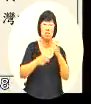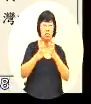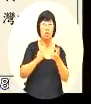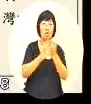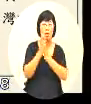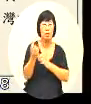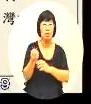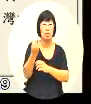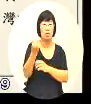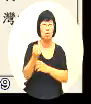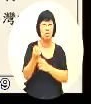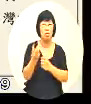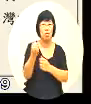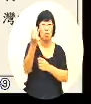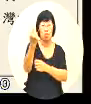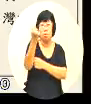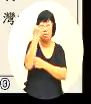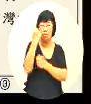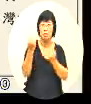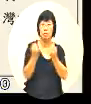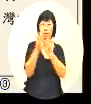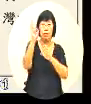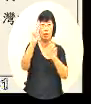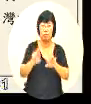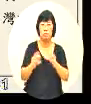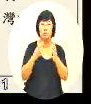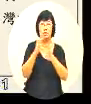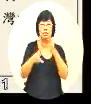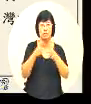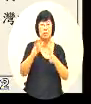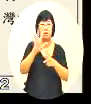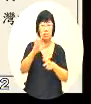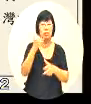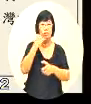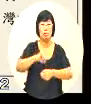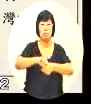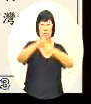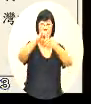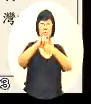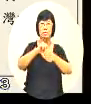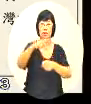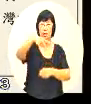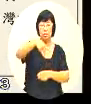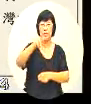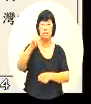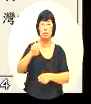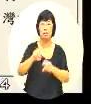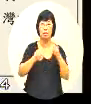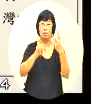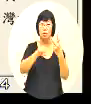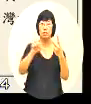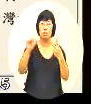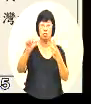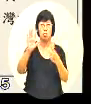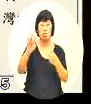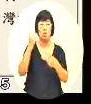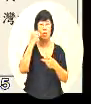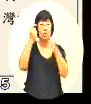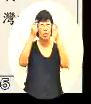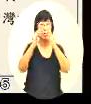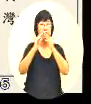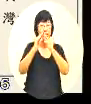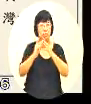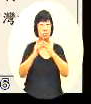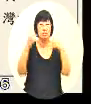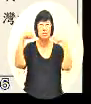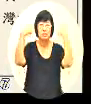力发电厂嘛伫家，这个每一个东西都是会增加 PM2.5 的。我市长，我跟你报告一下，高雄市经